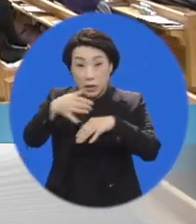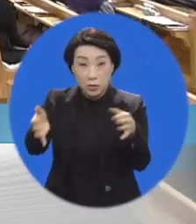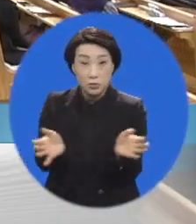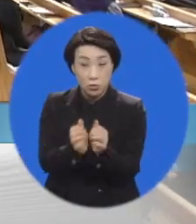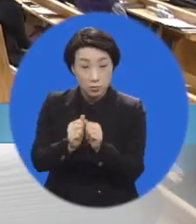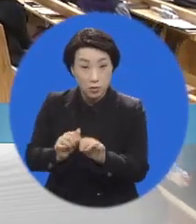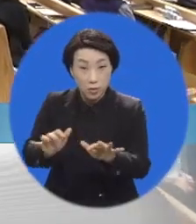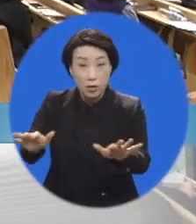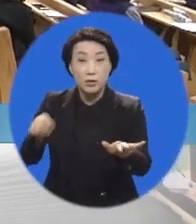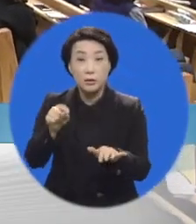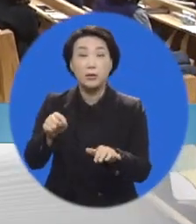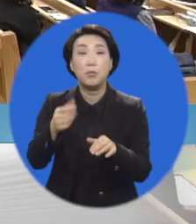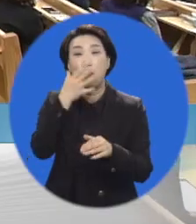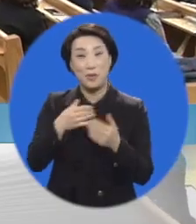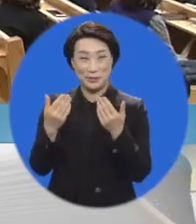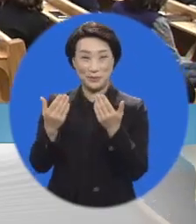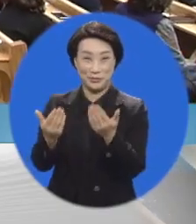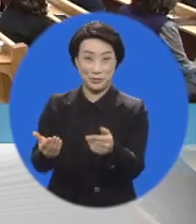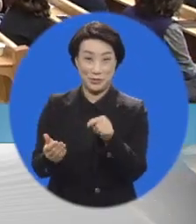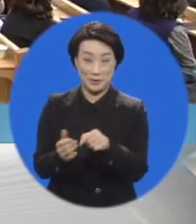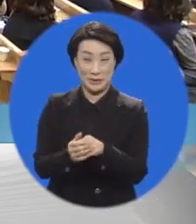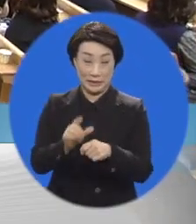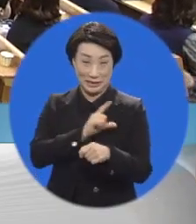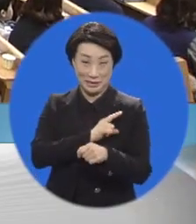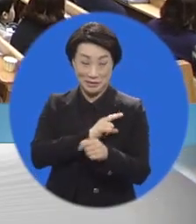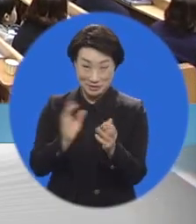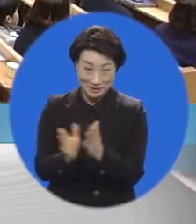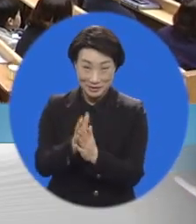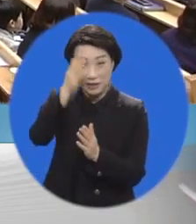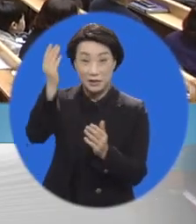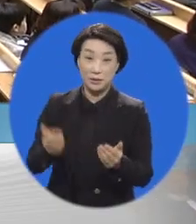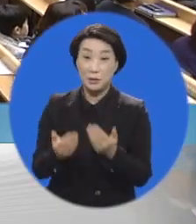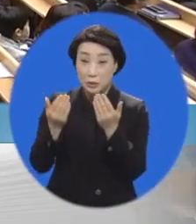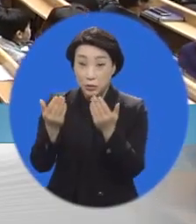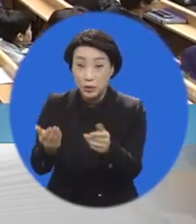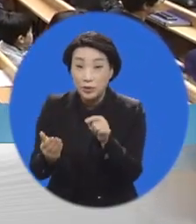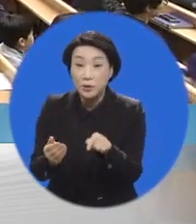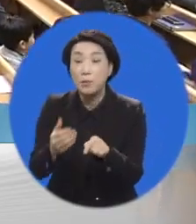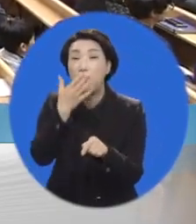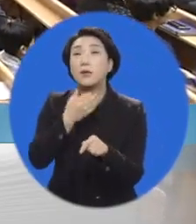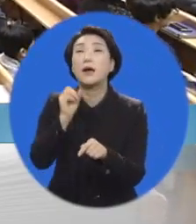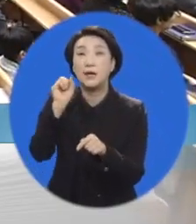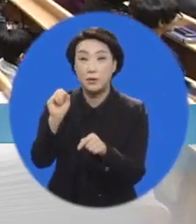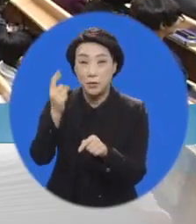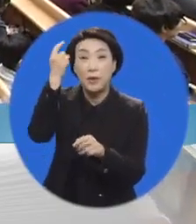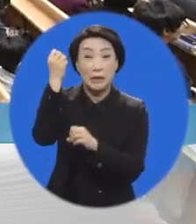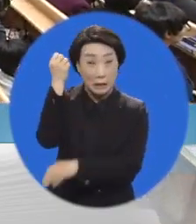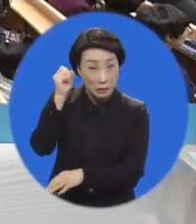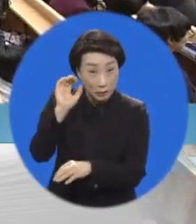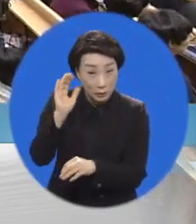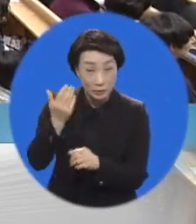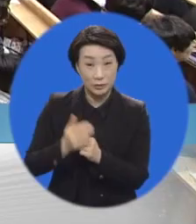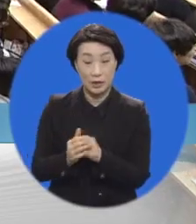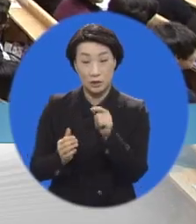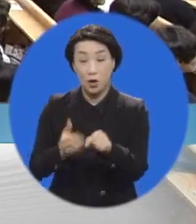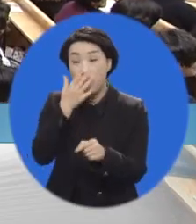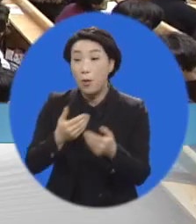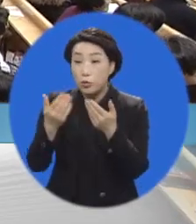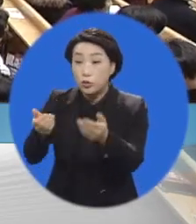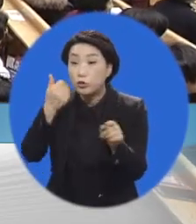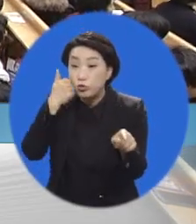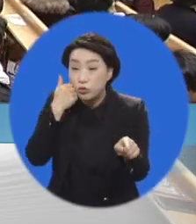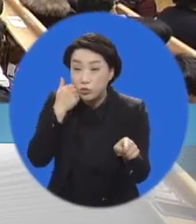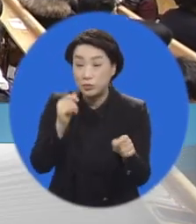민족을 이루고 네게 복을 주어 내 이름을 창대케 하리니 너는 복의 근원이 될지라. 너를